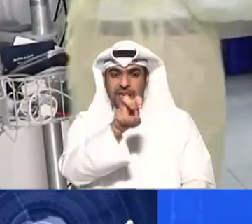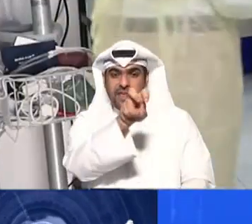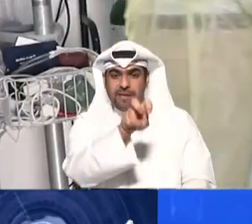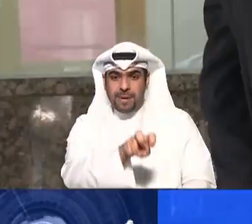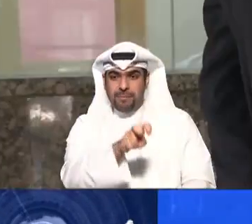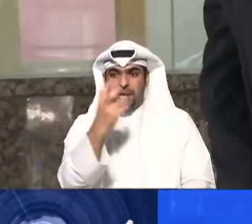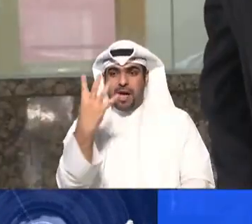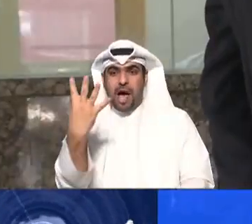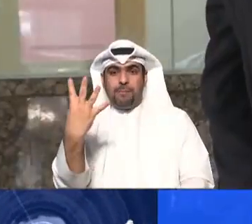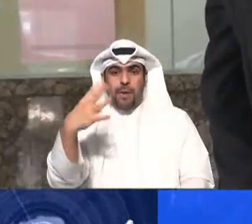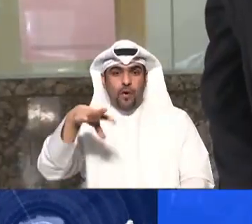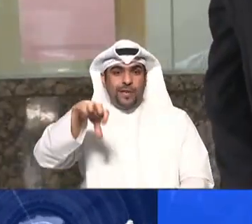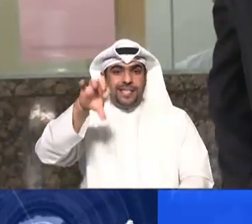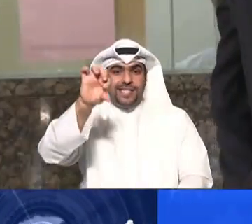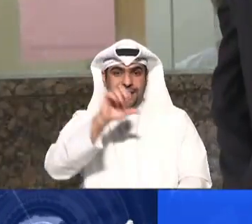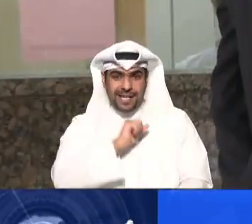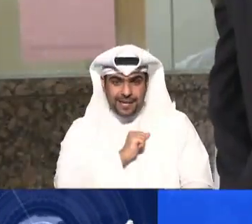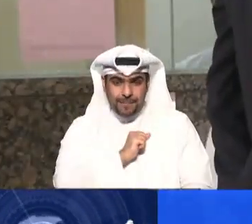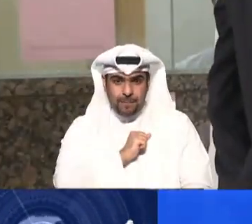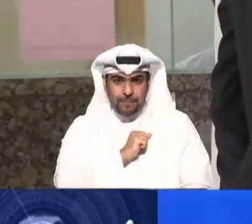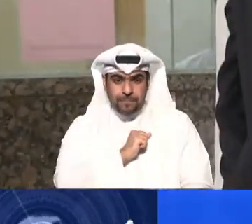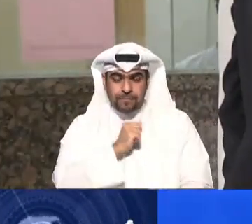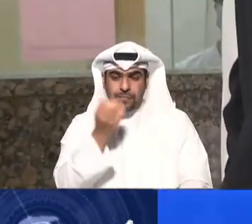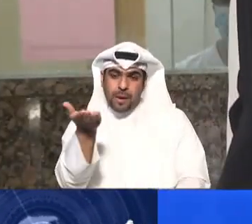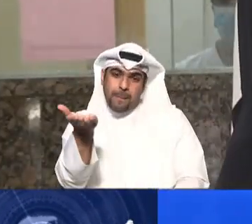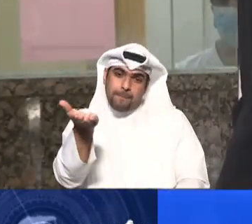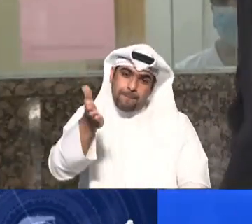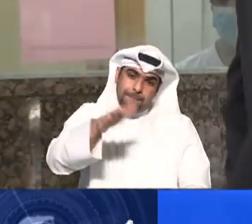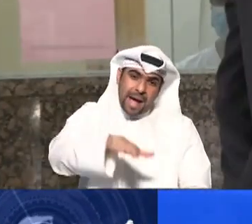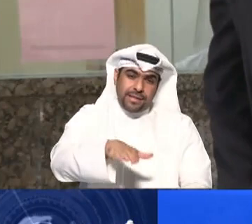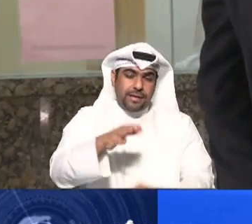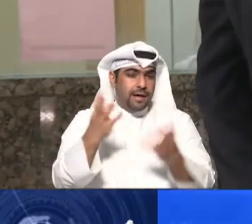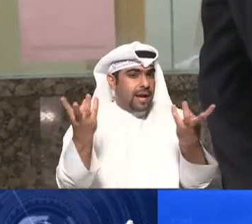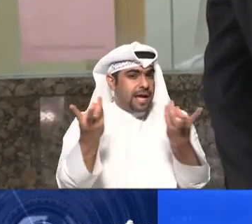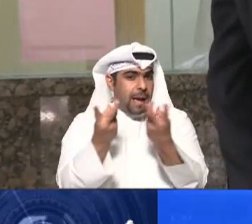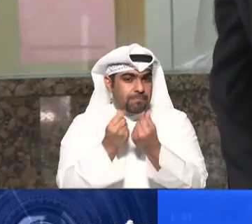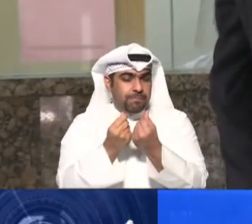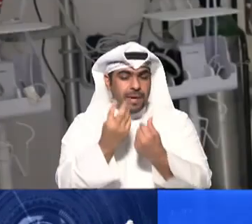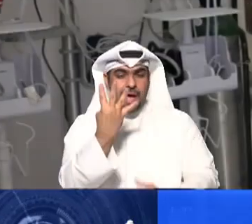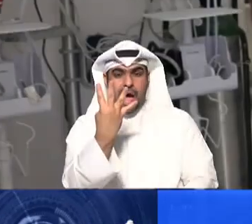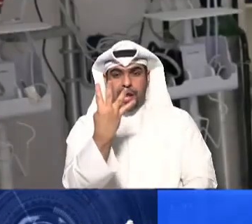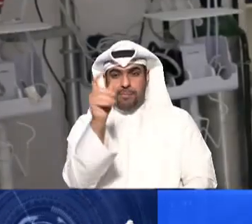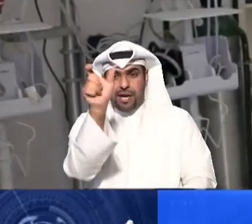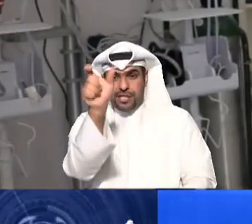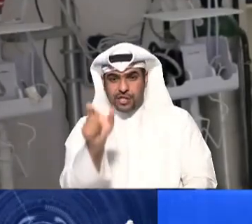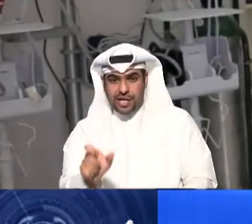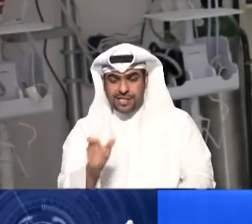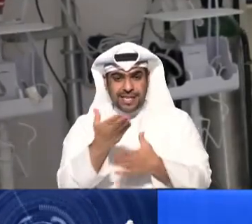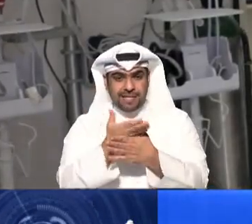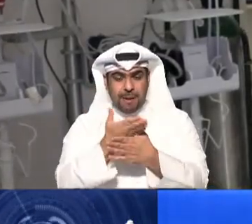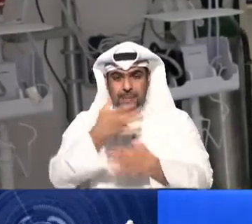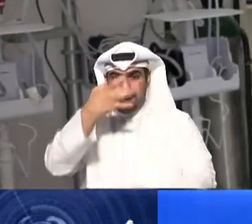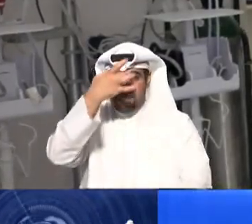54894 حالة. كما تم تسجيل 4 حالات وفاة إثر إصابتها بالمرض، ليصبح مجموع